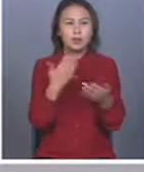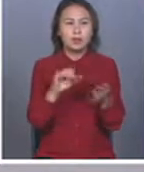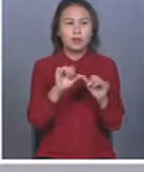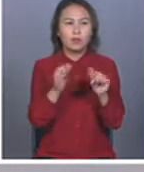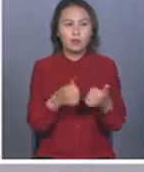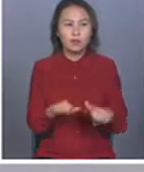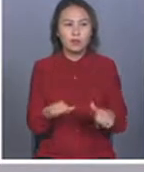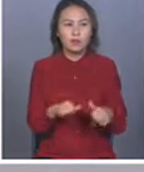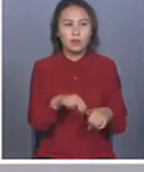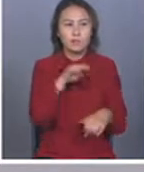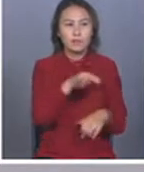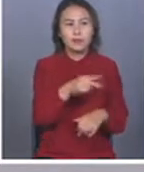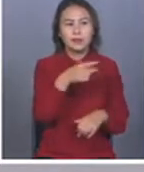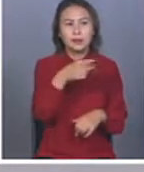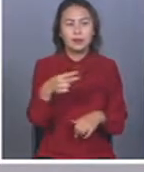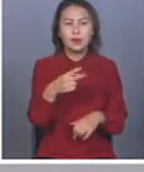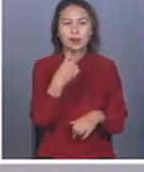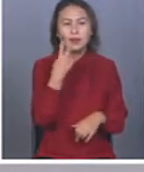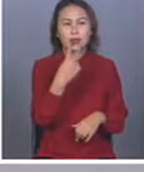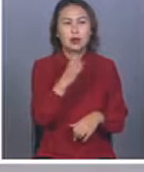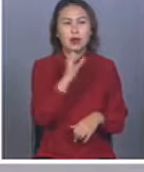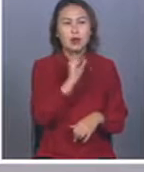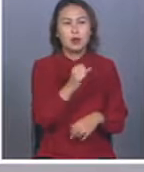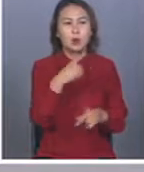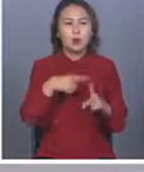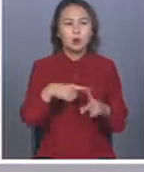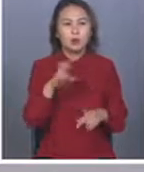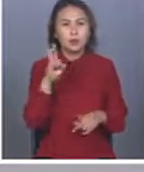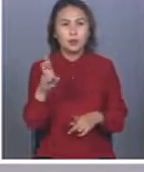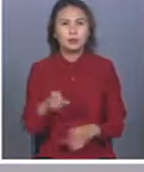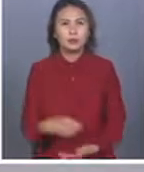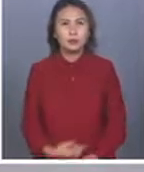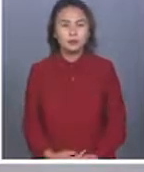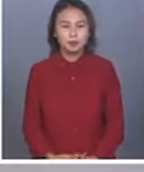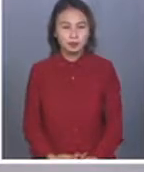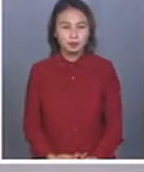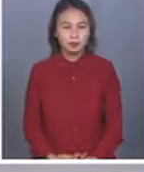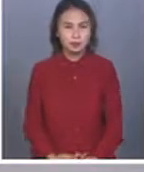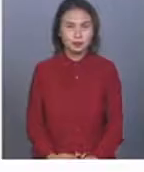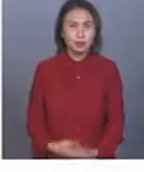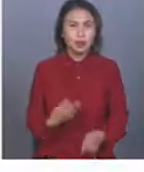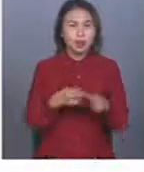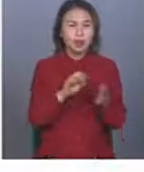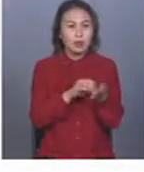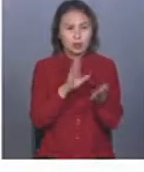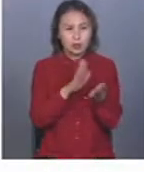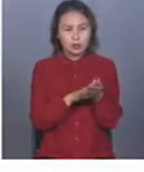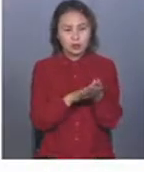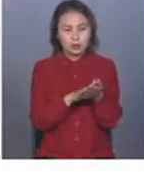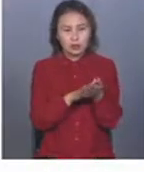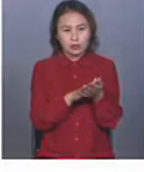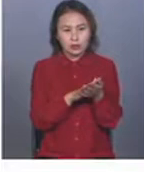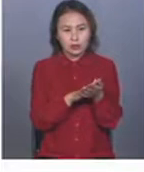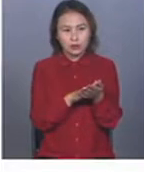бізде P тең болады, 2 еселенген A мен B-ның қосындысы. периметр деген латынның p үлкен